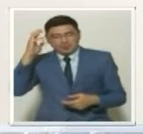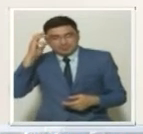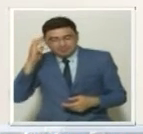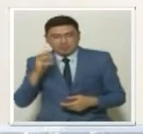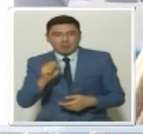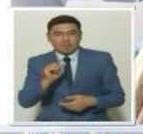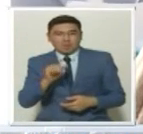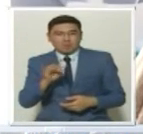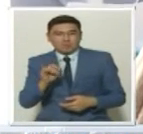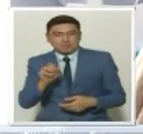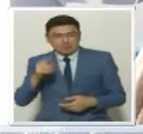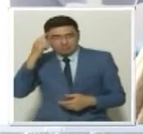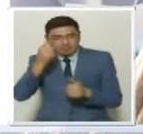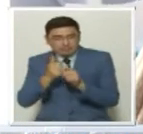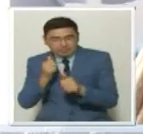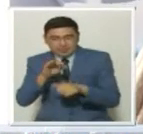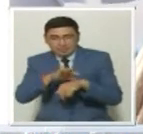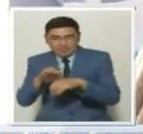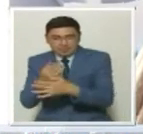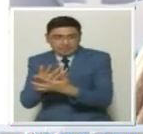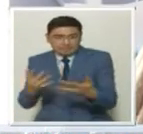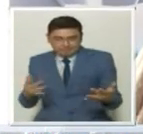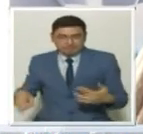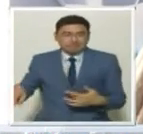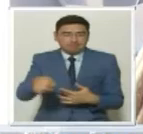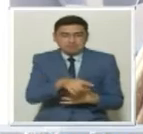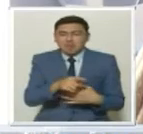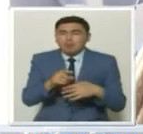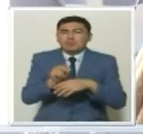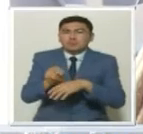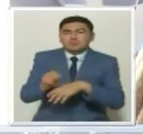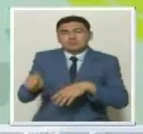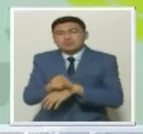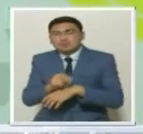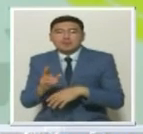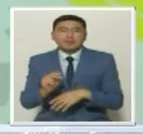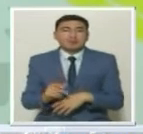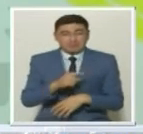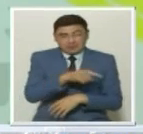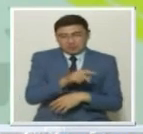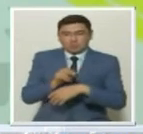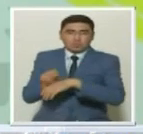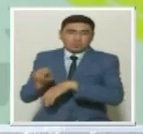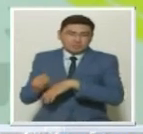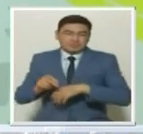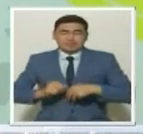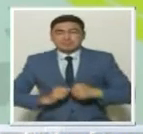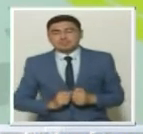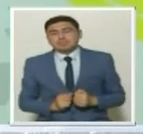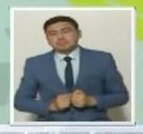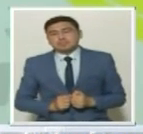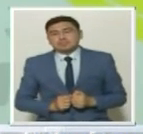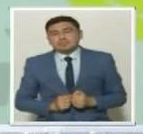Здесь специалистов обучают, как работать с маленькими пациентами и их родителями. Здесь будут практические